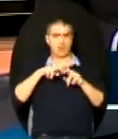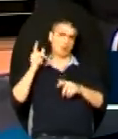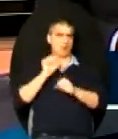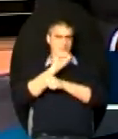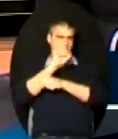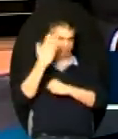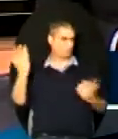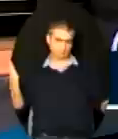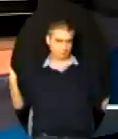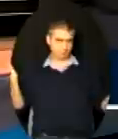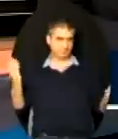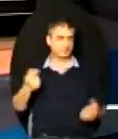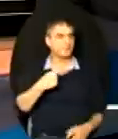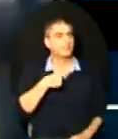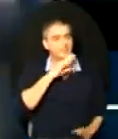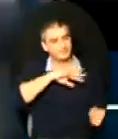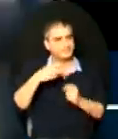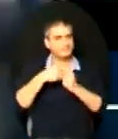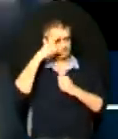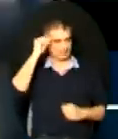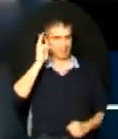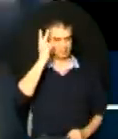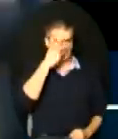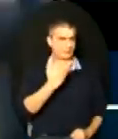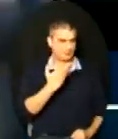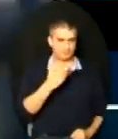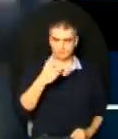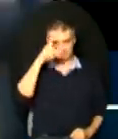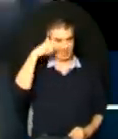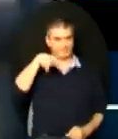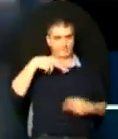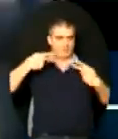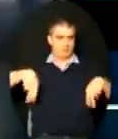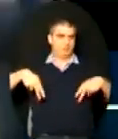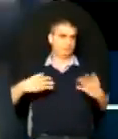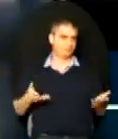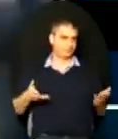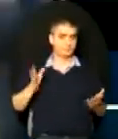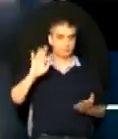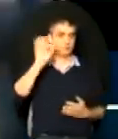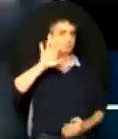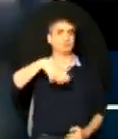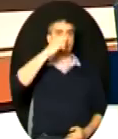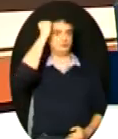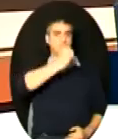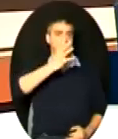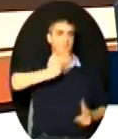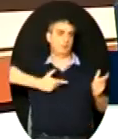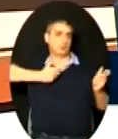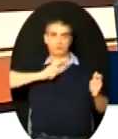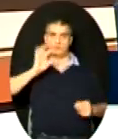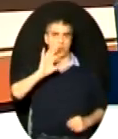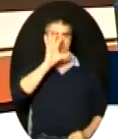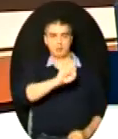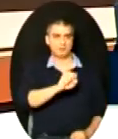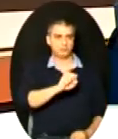עוד סוגיה אחת שנוגעת לתל אביב. אפשר להבין את הפחד בתל אביב כשמסתובב רוצח חמוש ולא